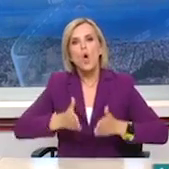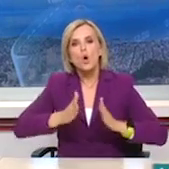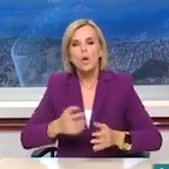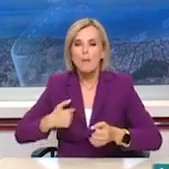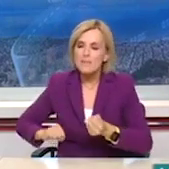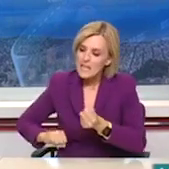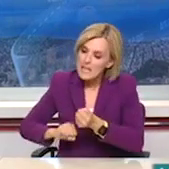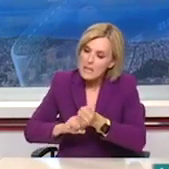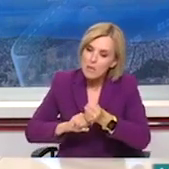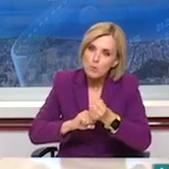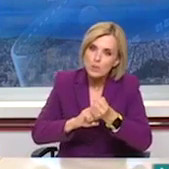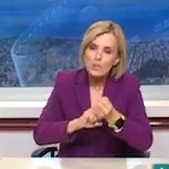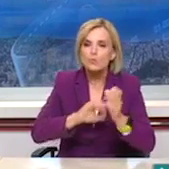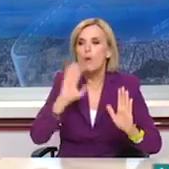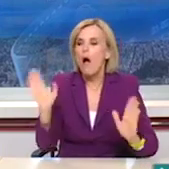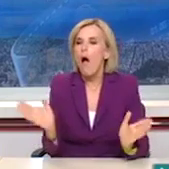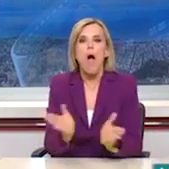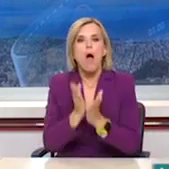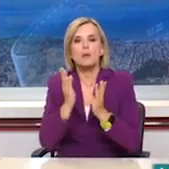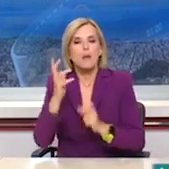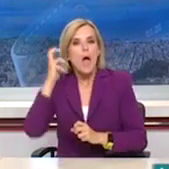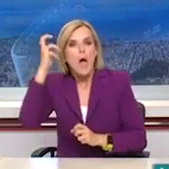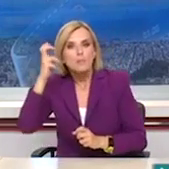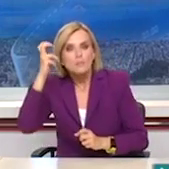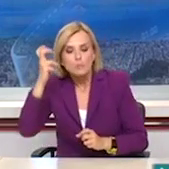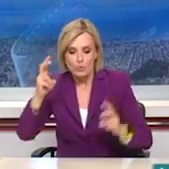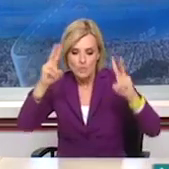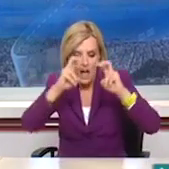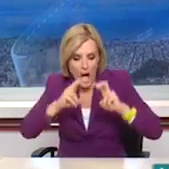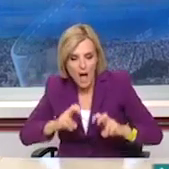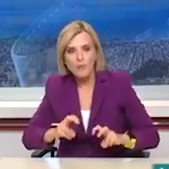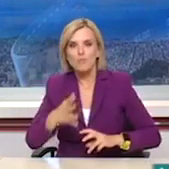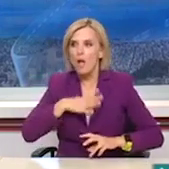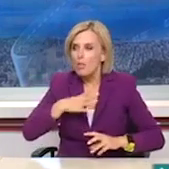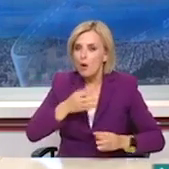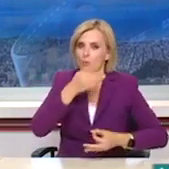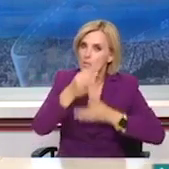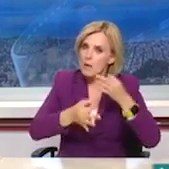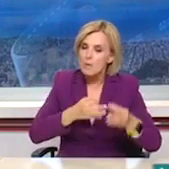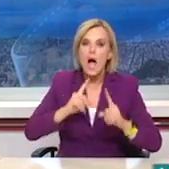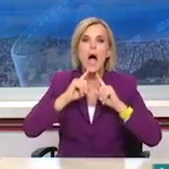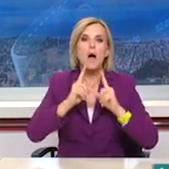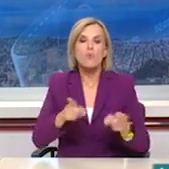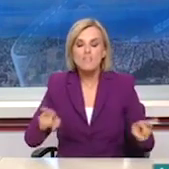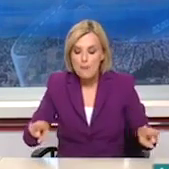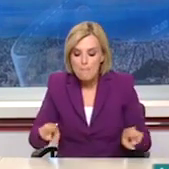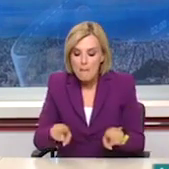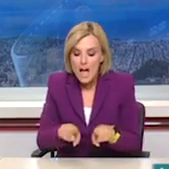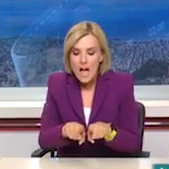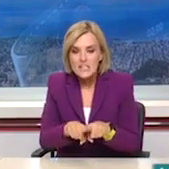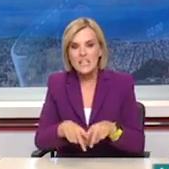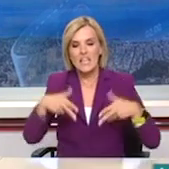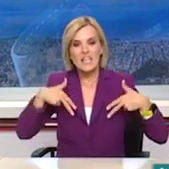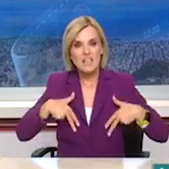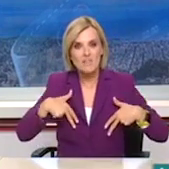αρρωγοί σαν επιστήμονες σε τυχόν επιστημονικά ζητήματα που θα τεθούν και φυσικά οι αποφάσεις θα λαμβάνονται από την πολιτεία, αλλά νομίζω ο